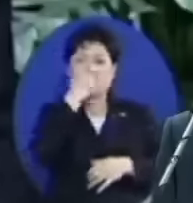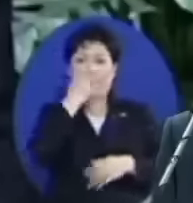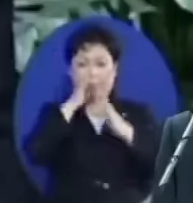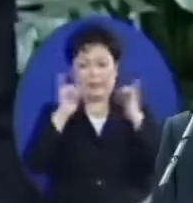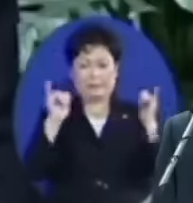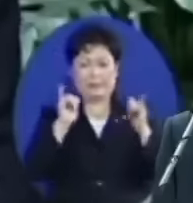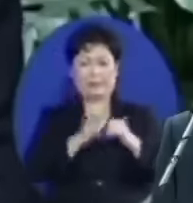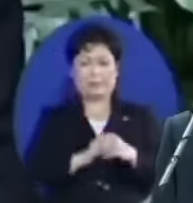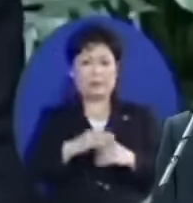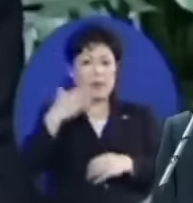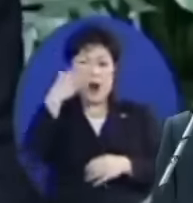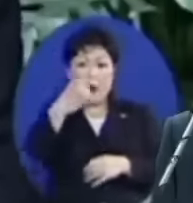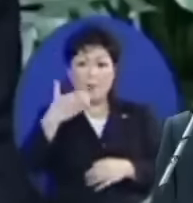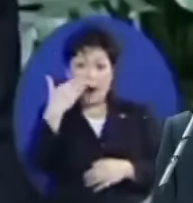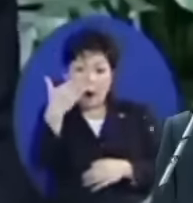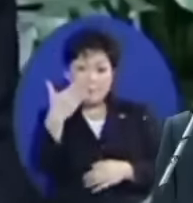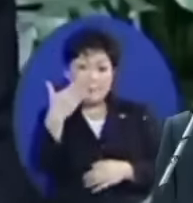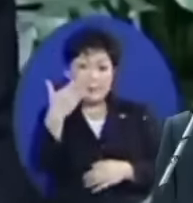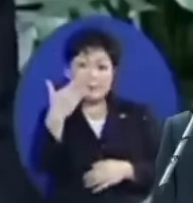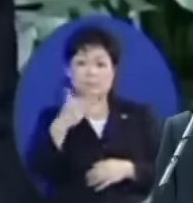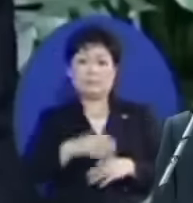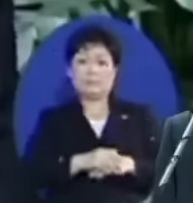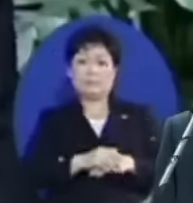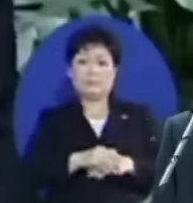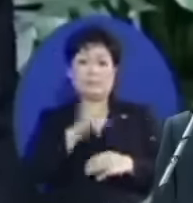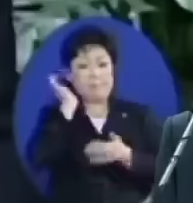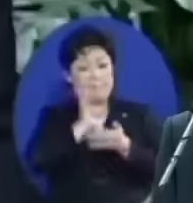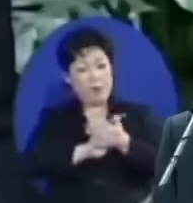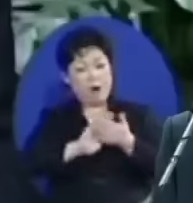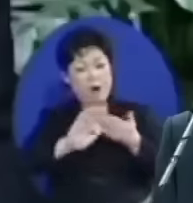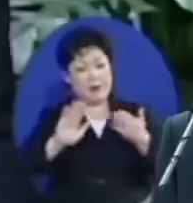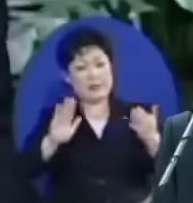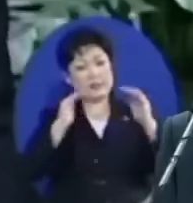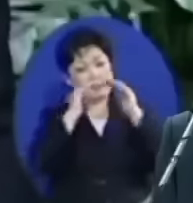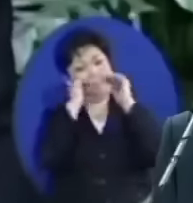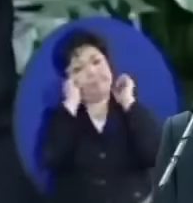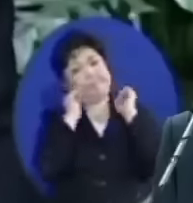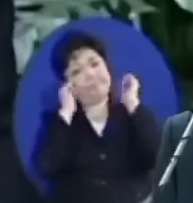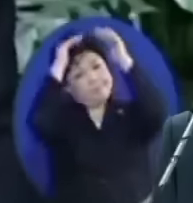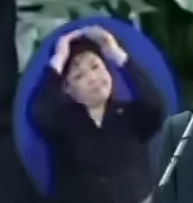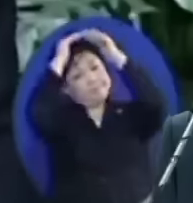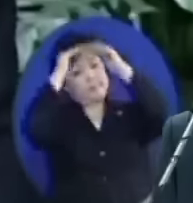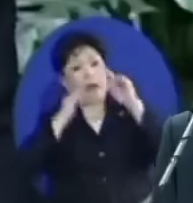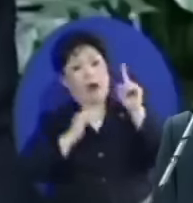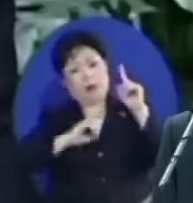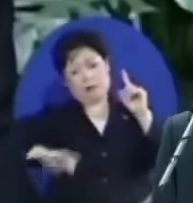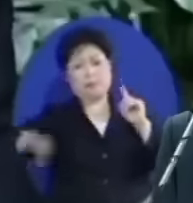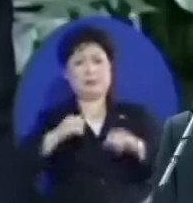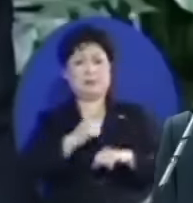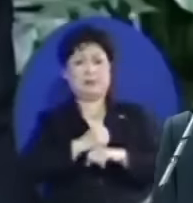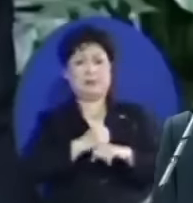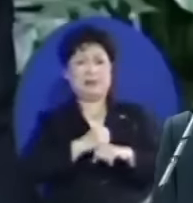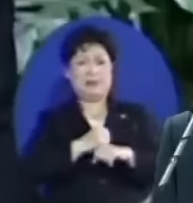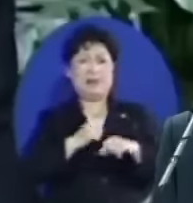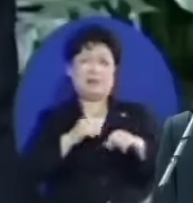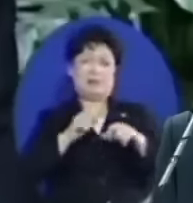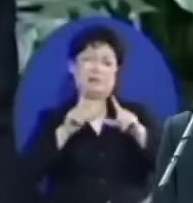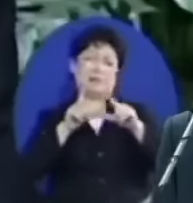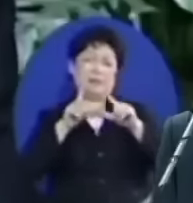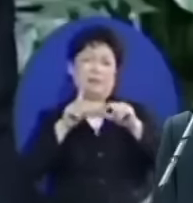사람이 99마리가 편안히 우리에 있는데 한 마리를 잃었습니다. 아, 어지간한 것 같으면 아이고